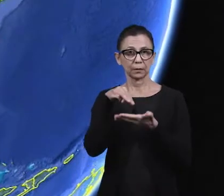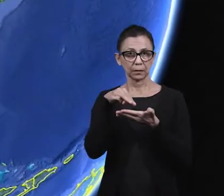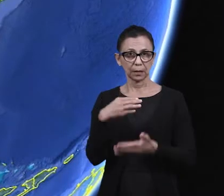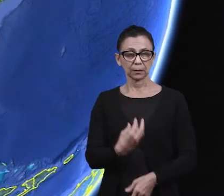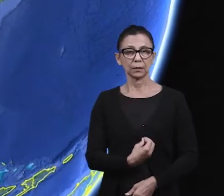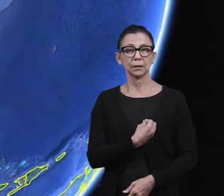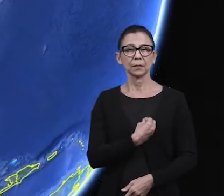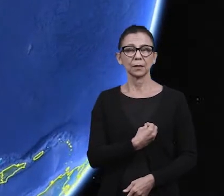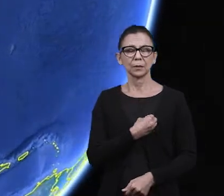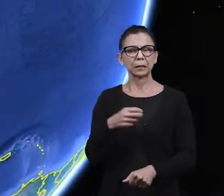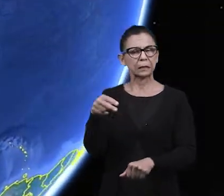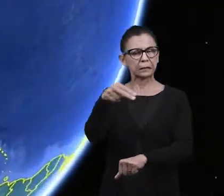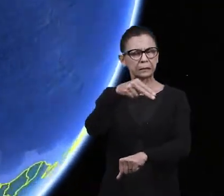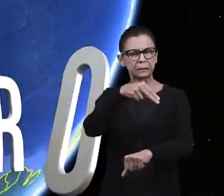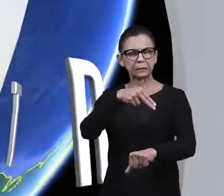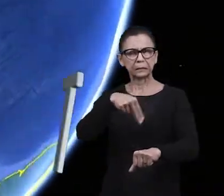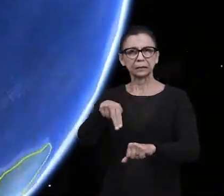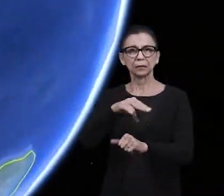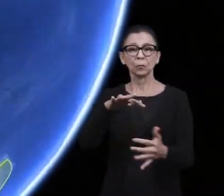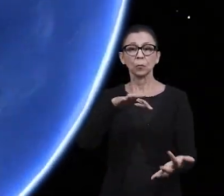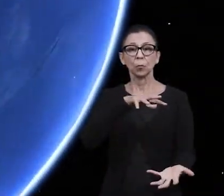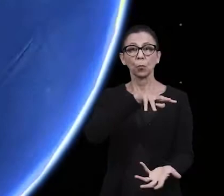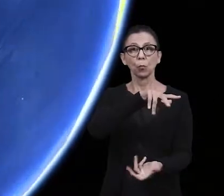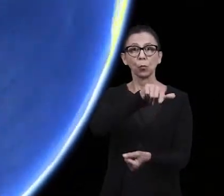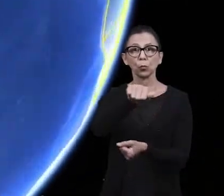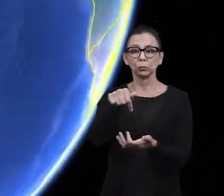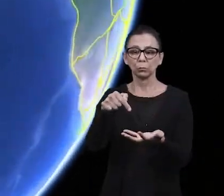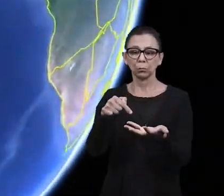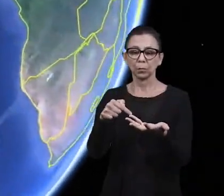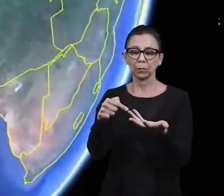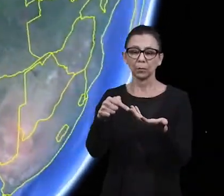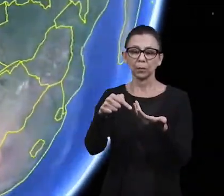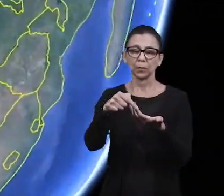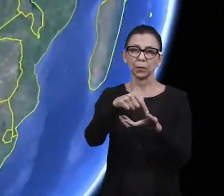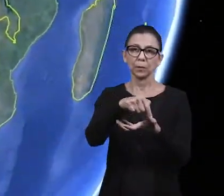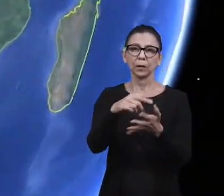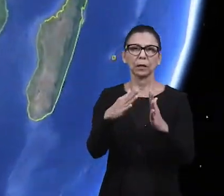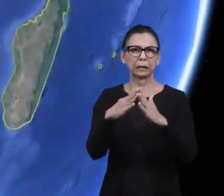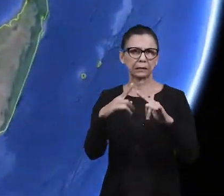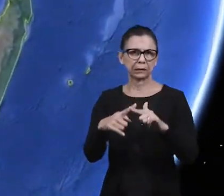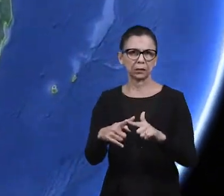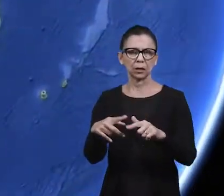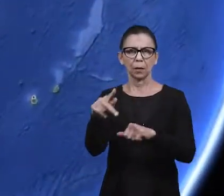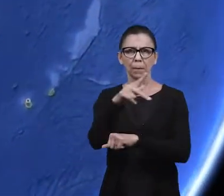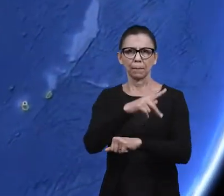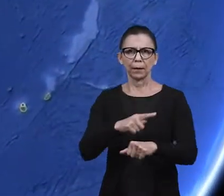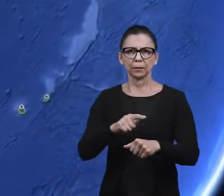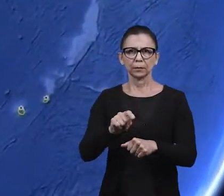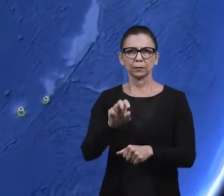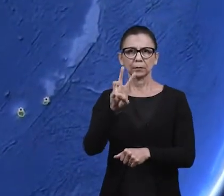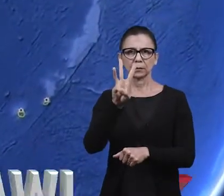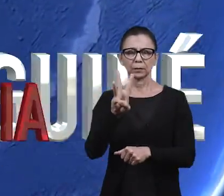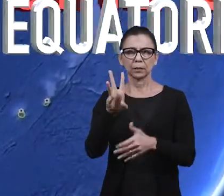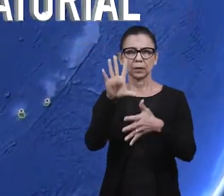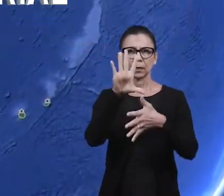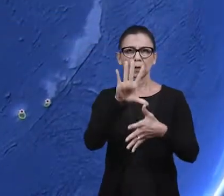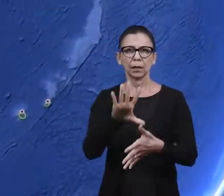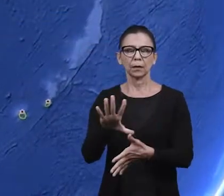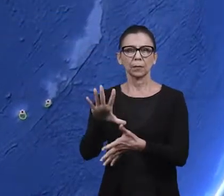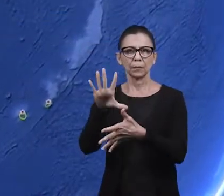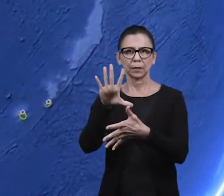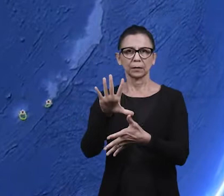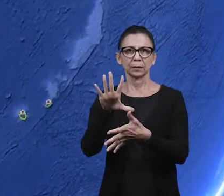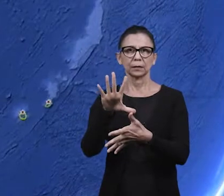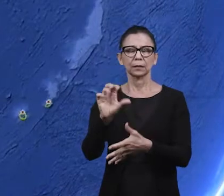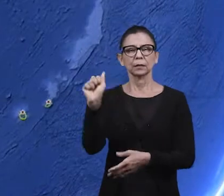L'Église chrétienne Maranatha est présente dans des nations de tous les continents de la planète, des églises des pays dont les trois